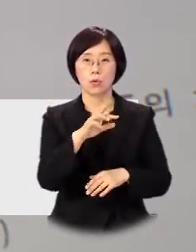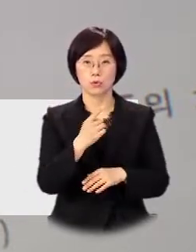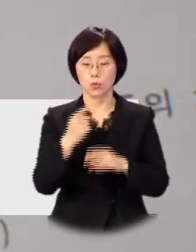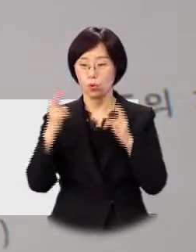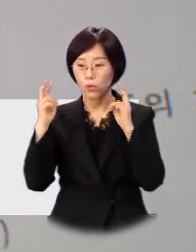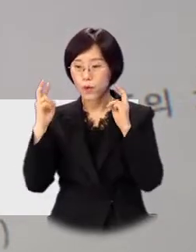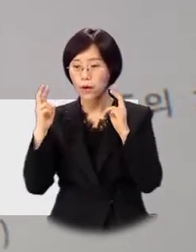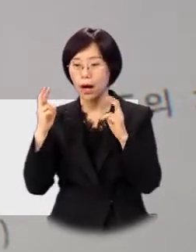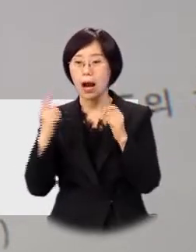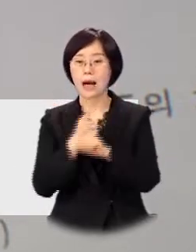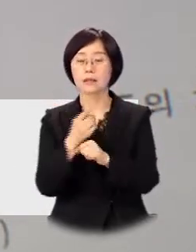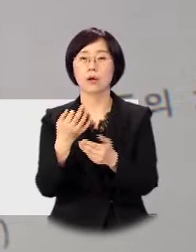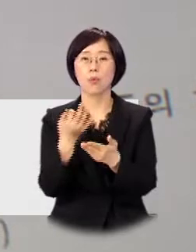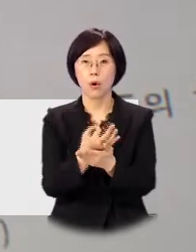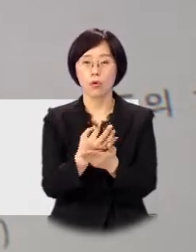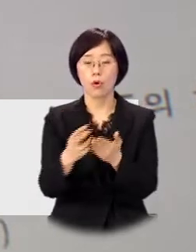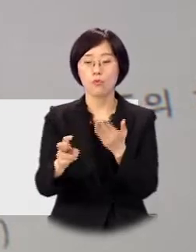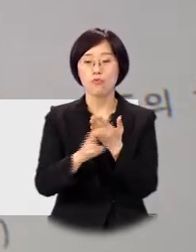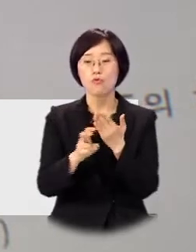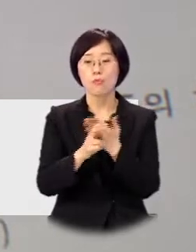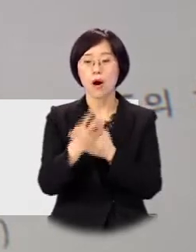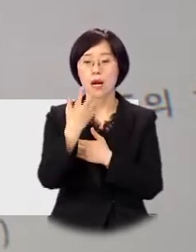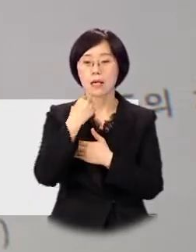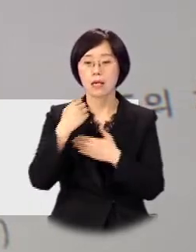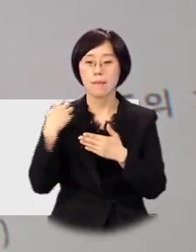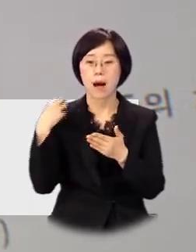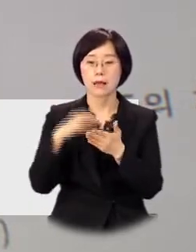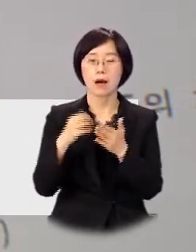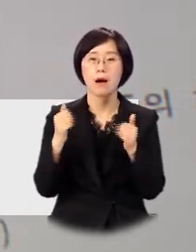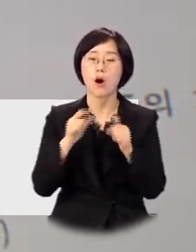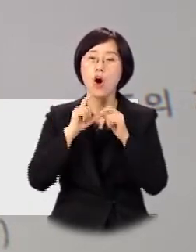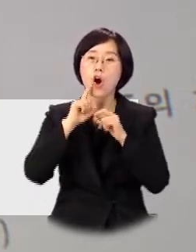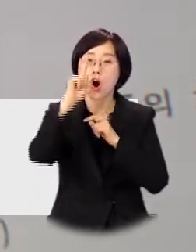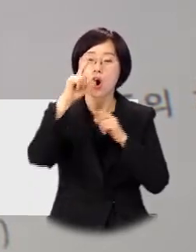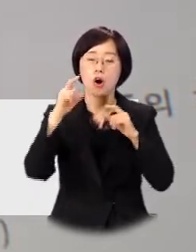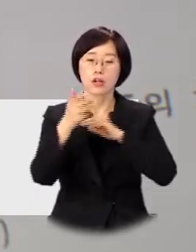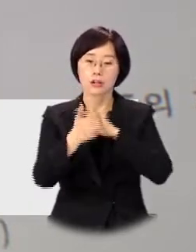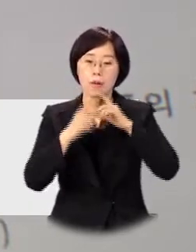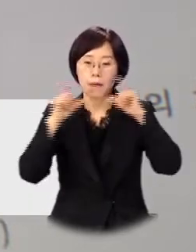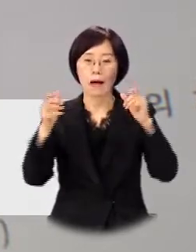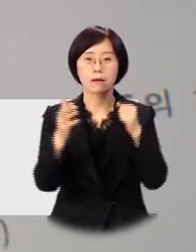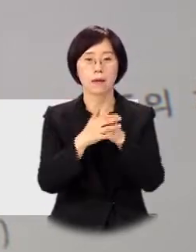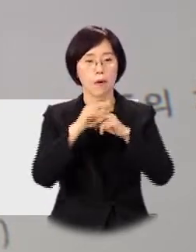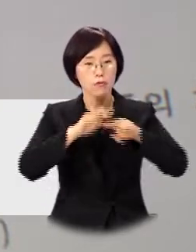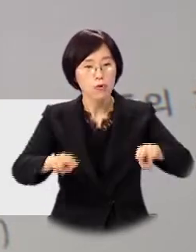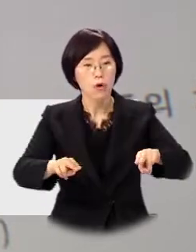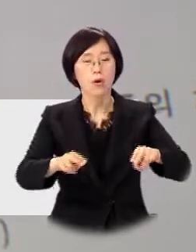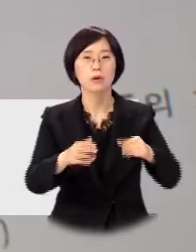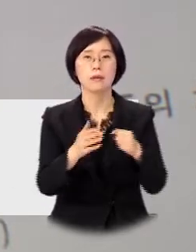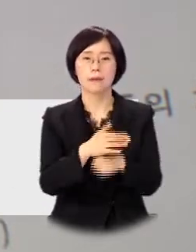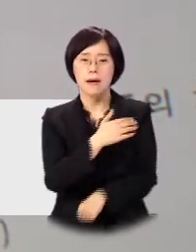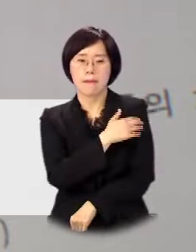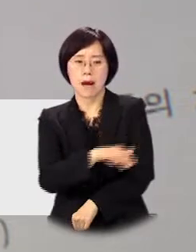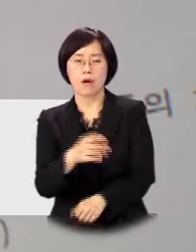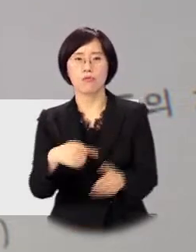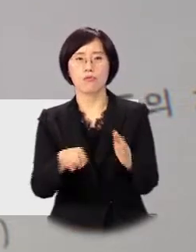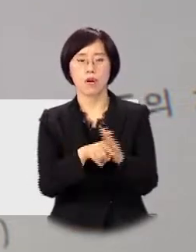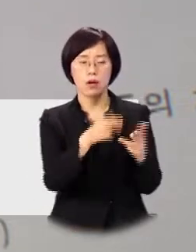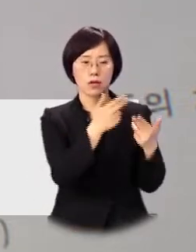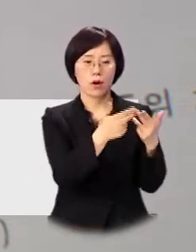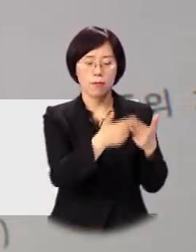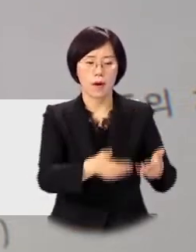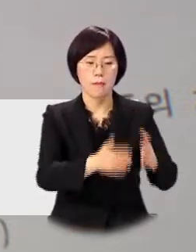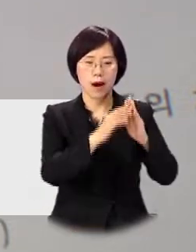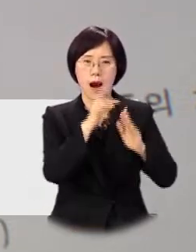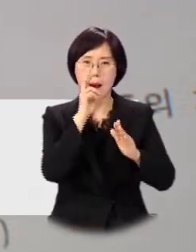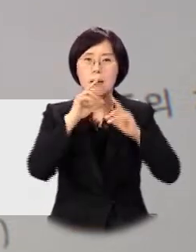사측이 최저임금과 부당이득을 반환 소송 선고를 앞두고 패소 가능성이 커지자 책임을 회피하기 위해 협동조합을